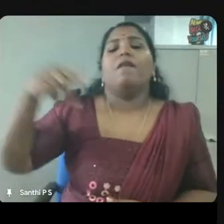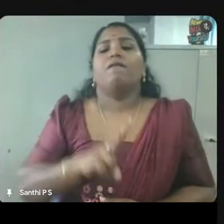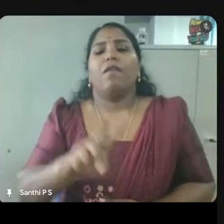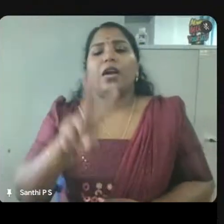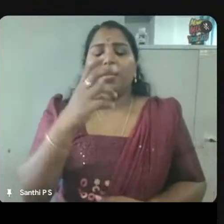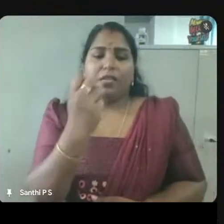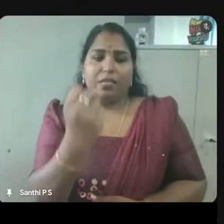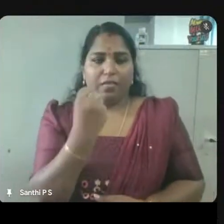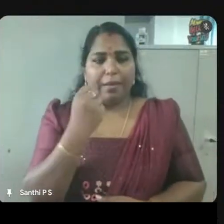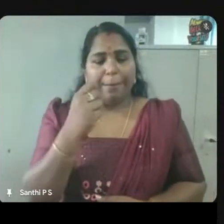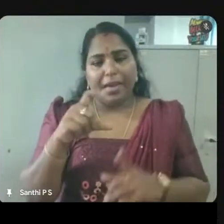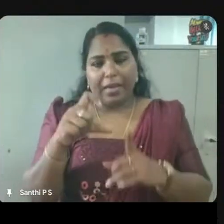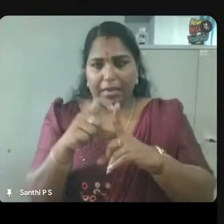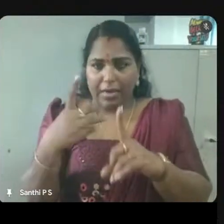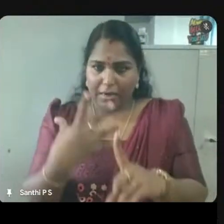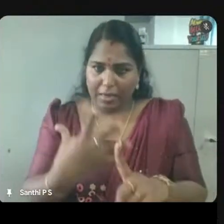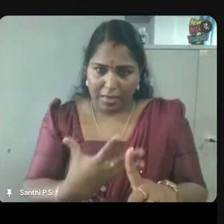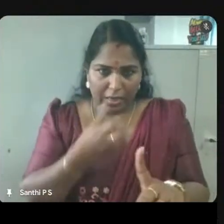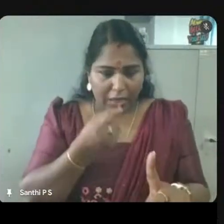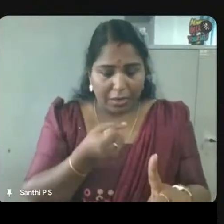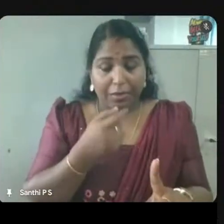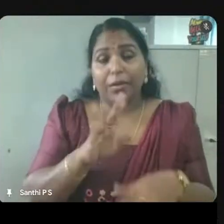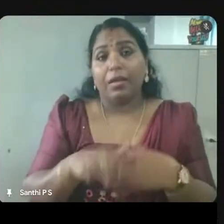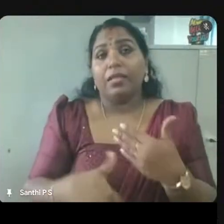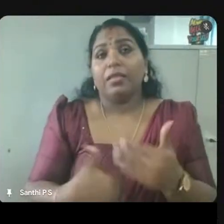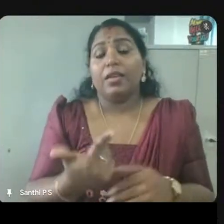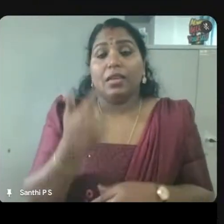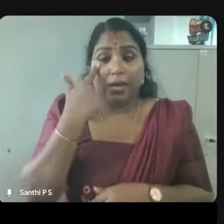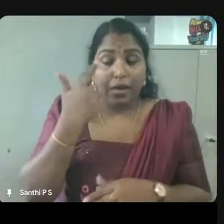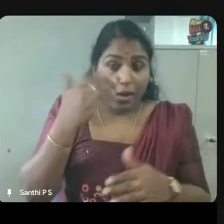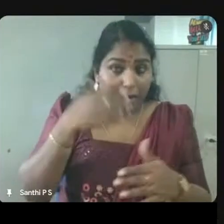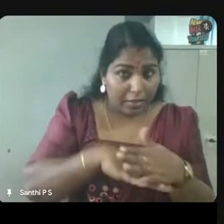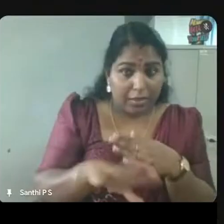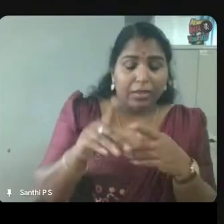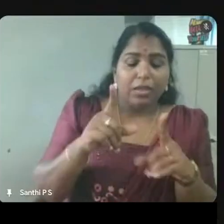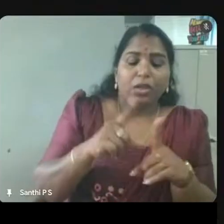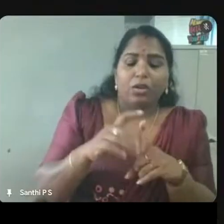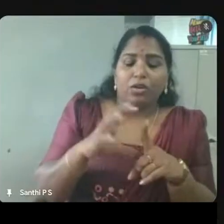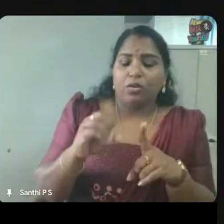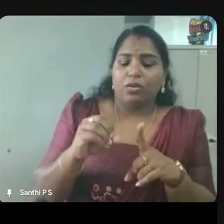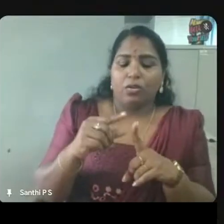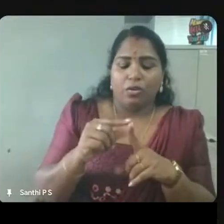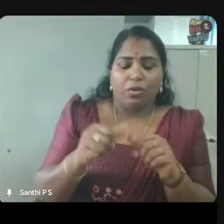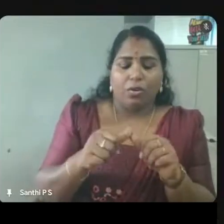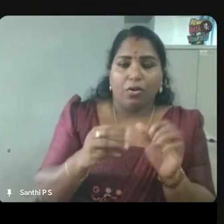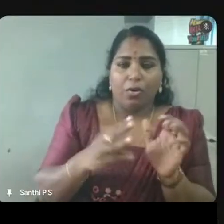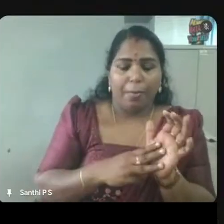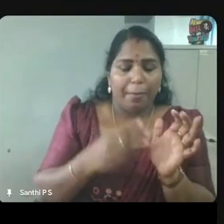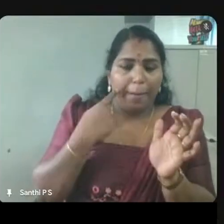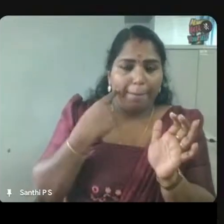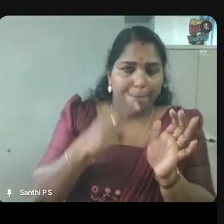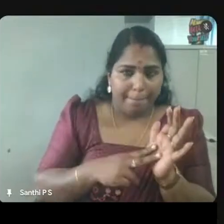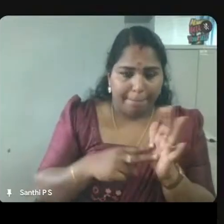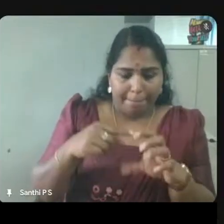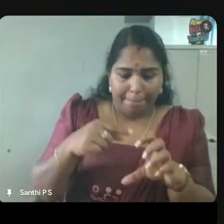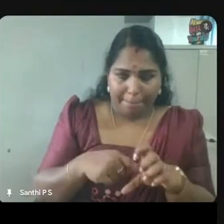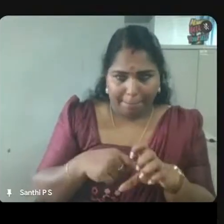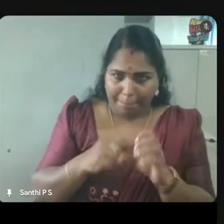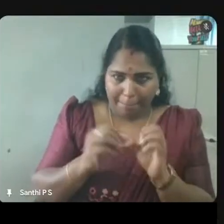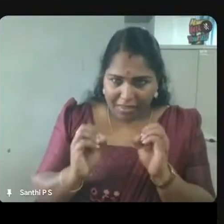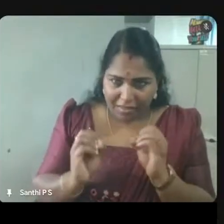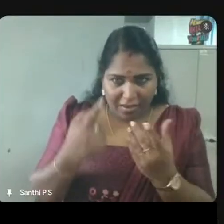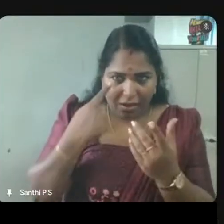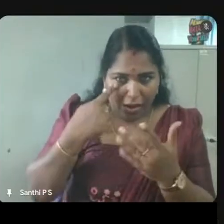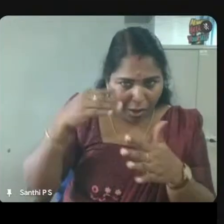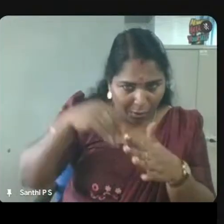ഇരിക്കുമ്പോൾ കണ്ണിനകത്ത് ഡോപ്പമിൻ എന്ന് പറയുന്ന ഒരു കെമിക്കലിന്റെ സെക്രീഷൻ വരുന്നു എന്നാണ് പറയുന്നത്. ഈ ഡോപ്പമിൻ സെക്രീഷൻ ഇൻഫാക്ട് ളുടെയും